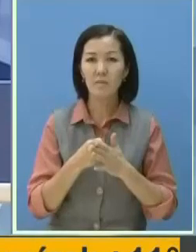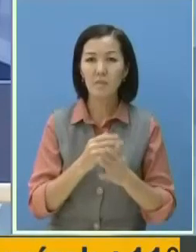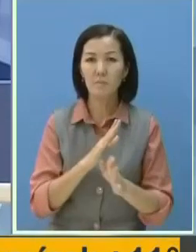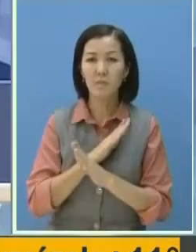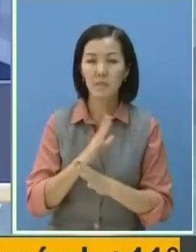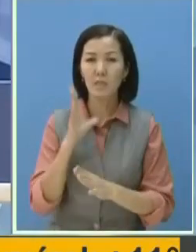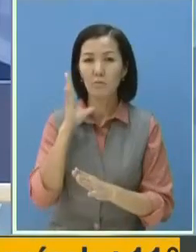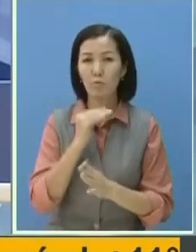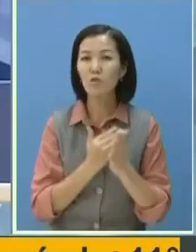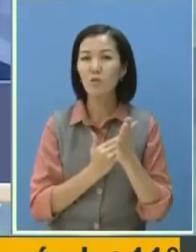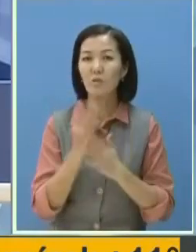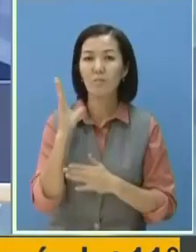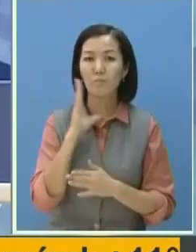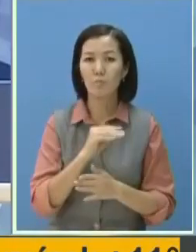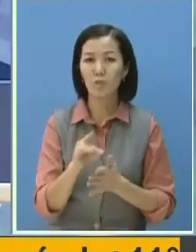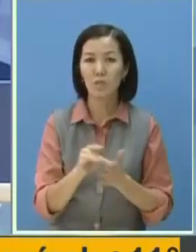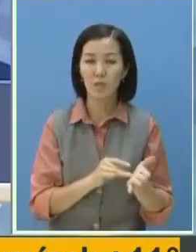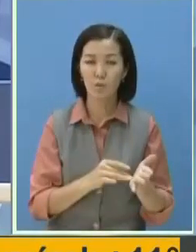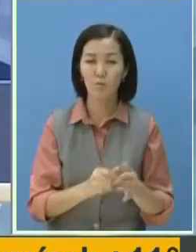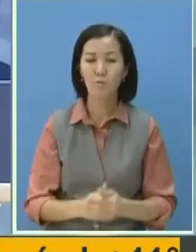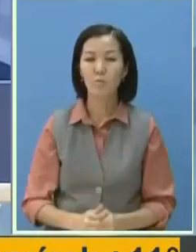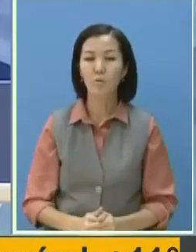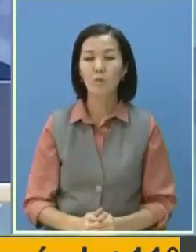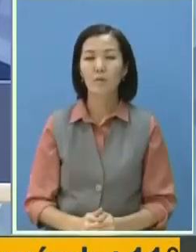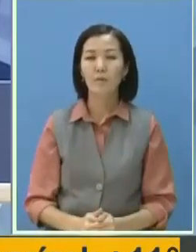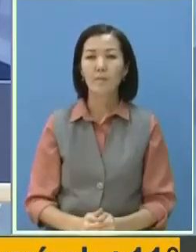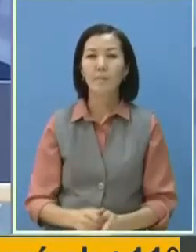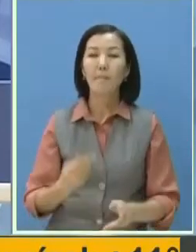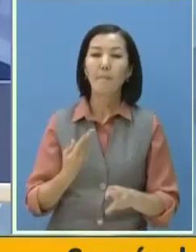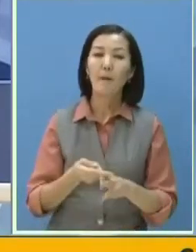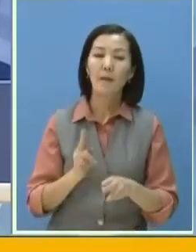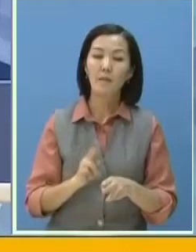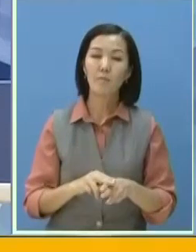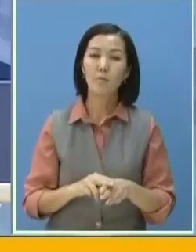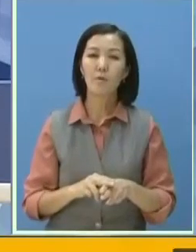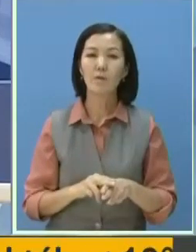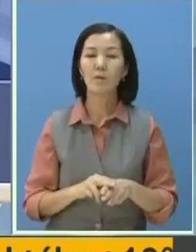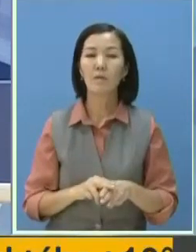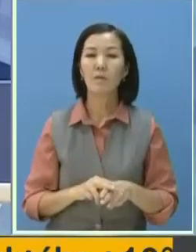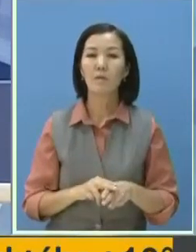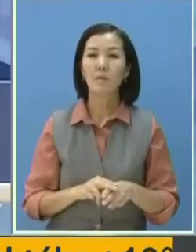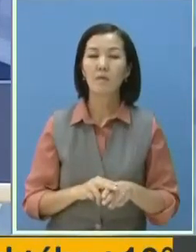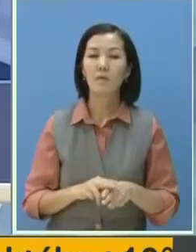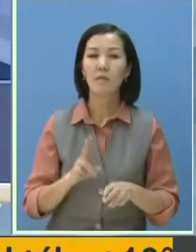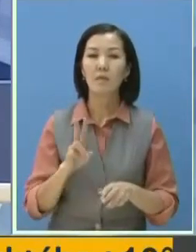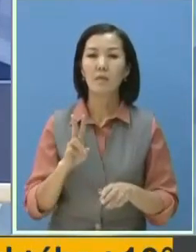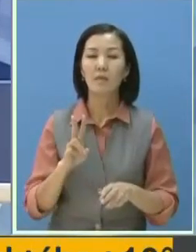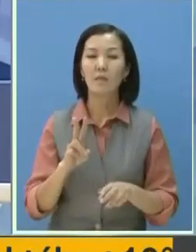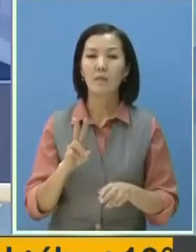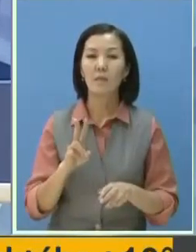очень высокая, пожалуй, самая высокая во всей группе. Вот. В этом плане, то есть, знаете, нам как бы такой